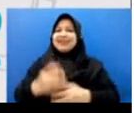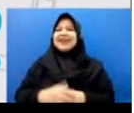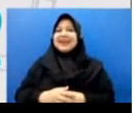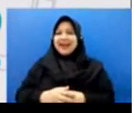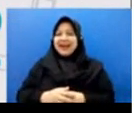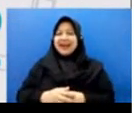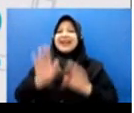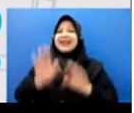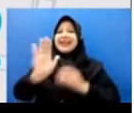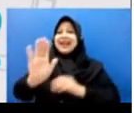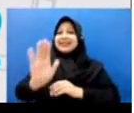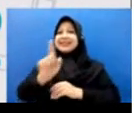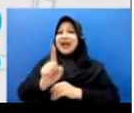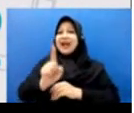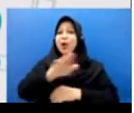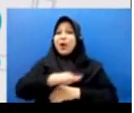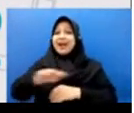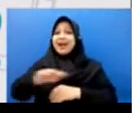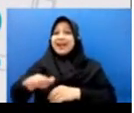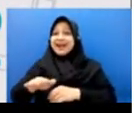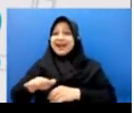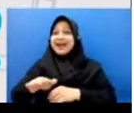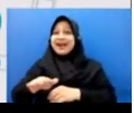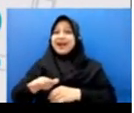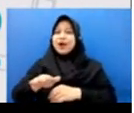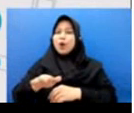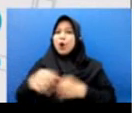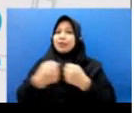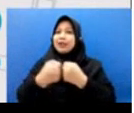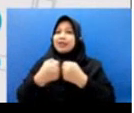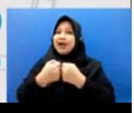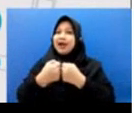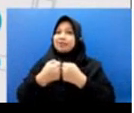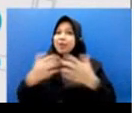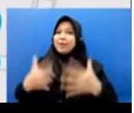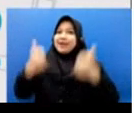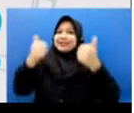mereka berhasil melewati challenge tersebut. Pertanyaan,